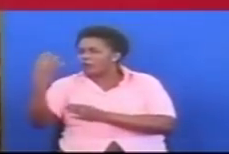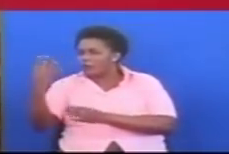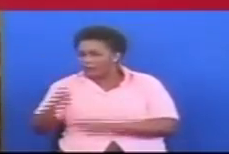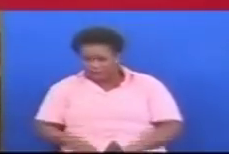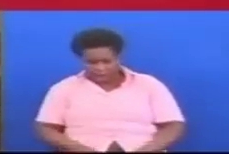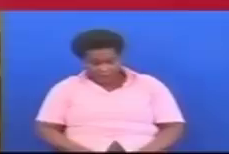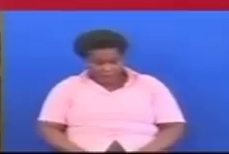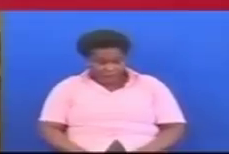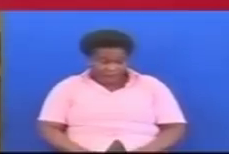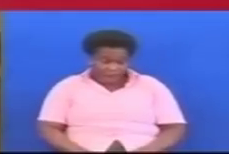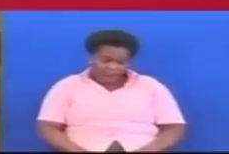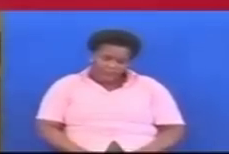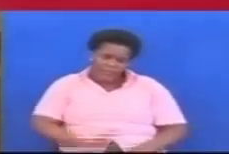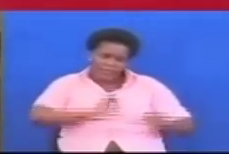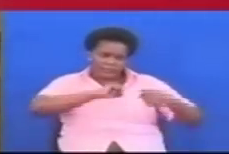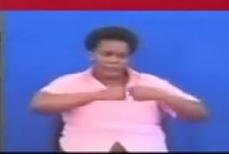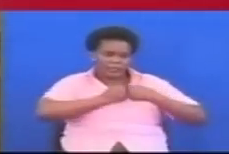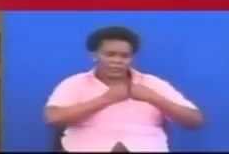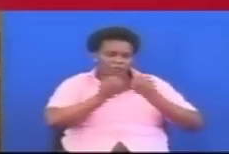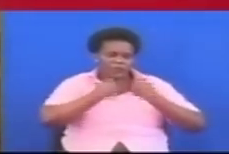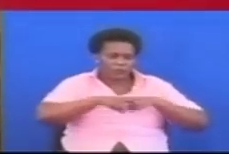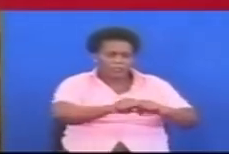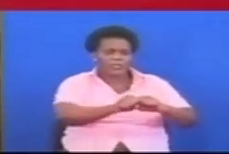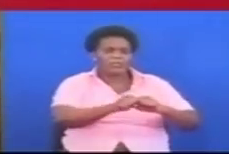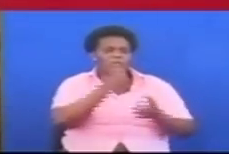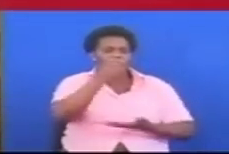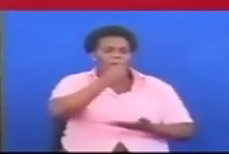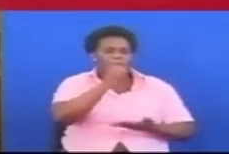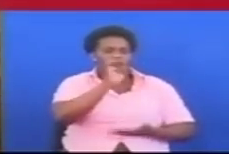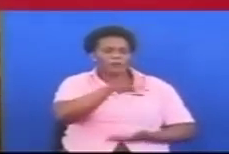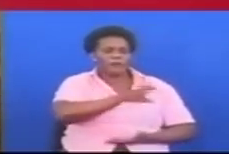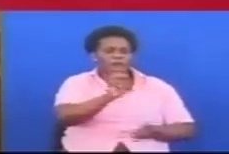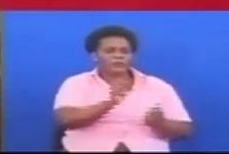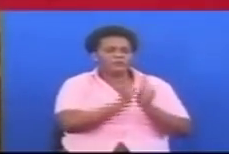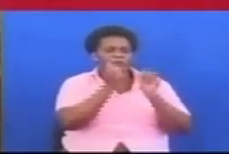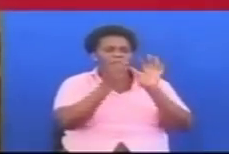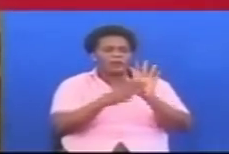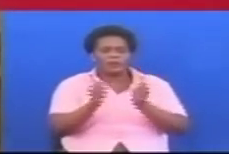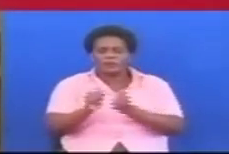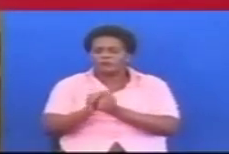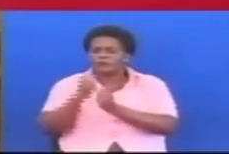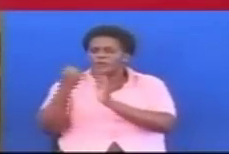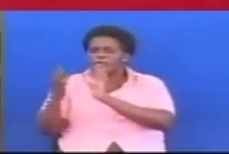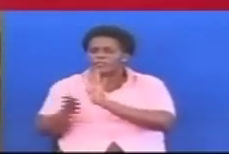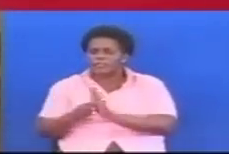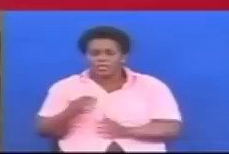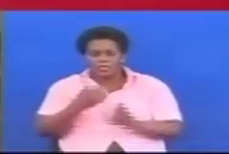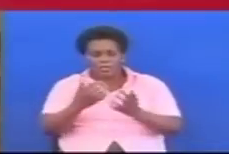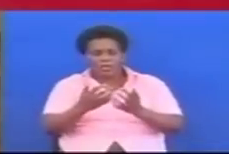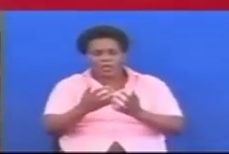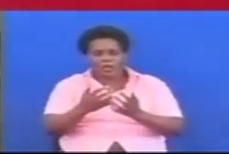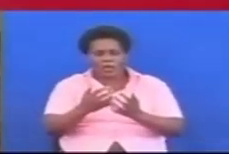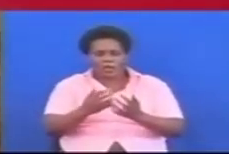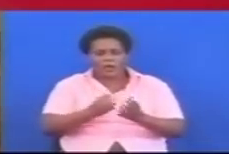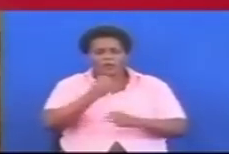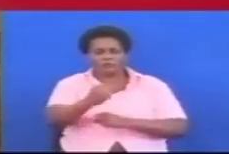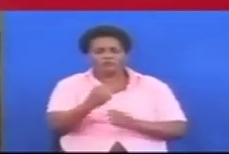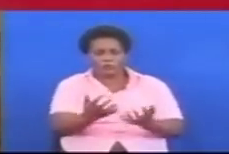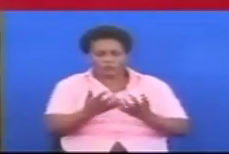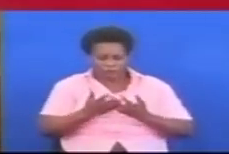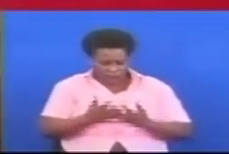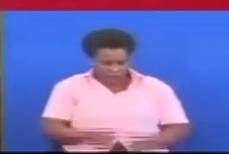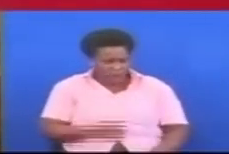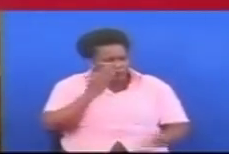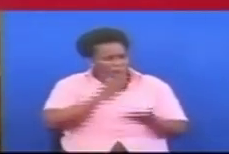za utekelezaji wa bajeti kwa mwaka 2018-19 na hatua zilizochukuliwa. Mheshimiwa Mwenyekiti, pamoja na